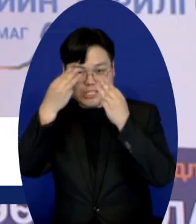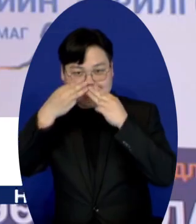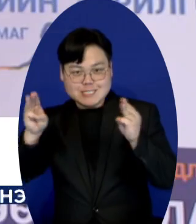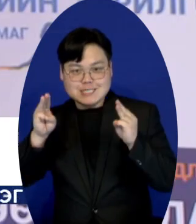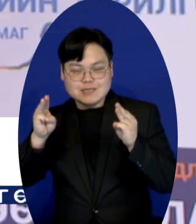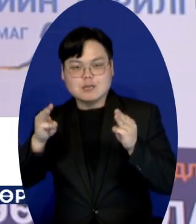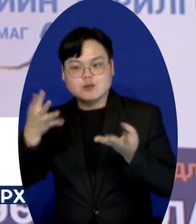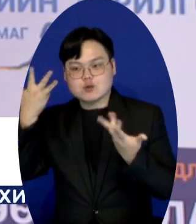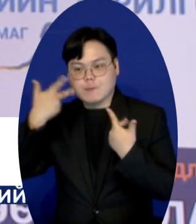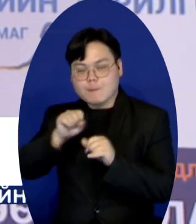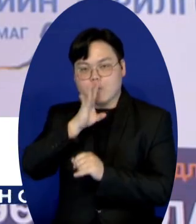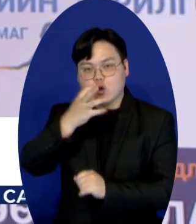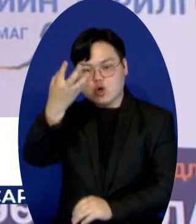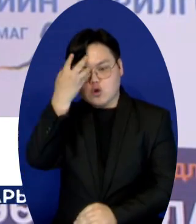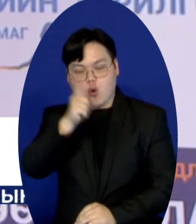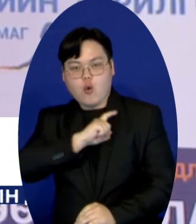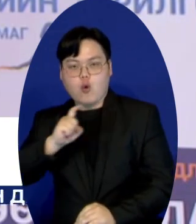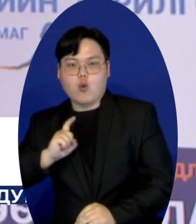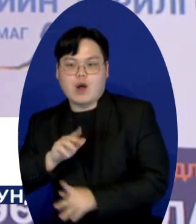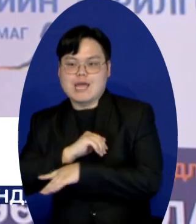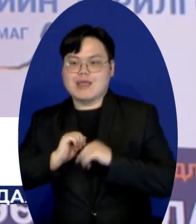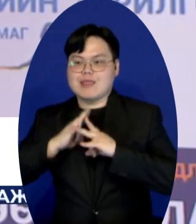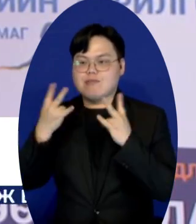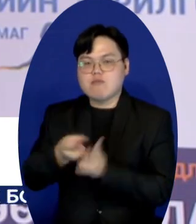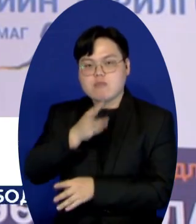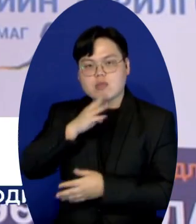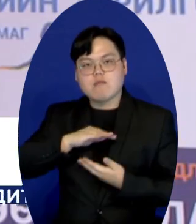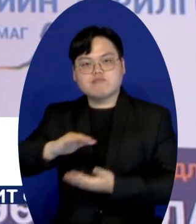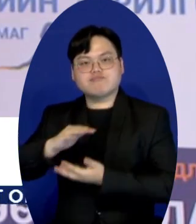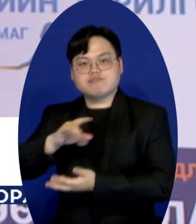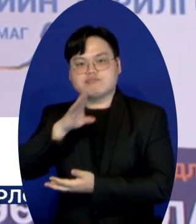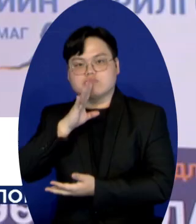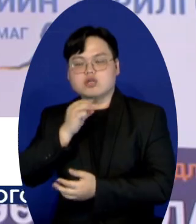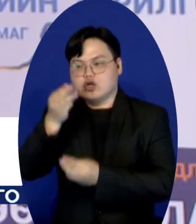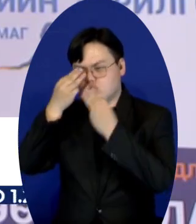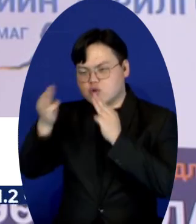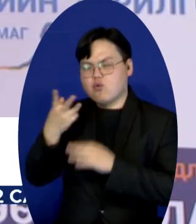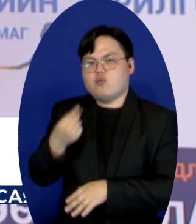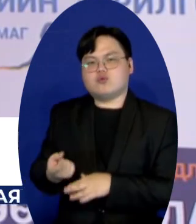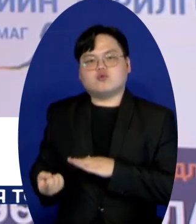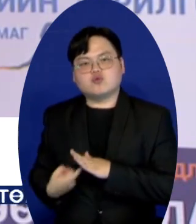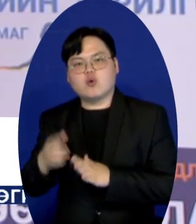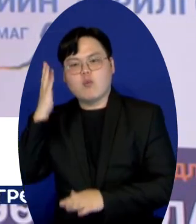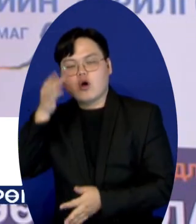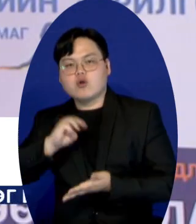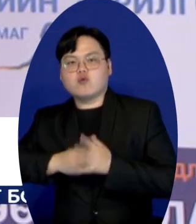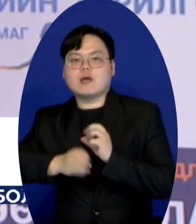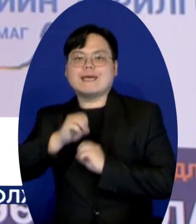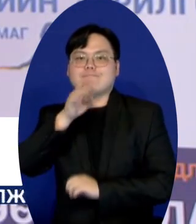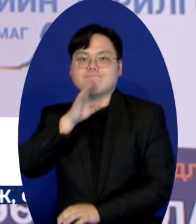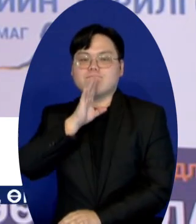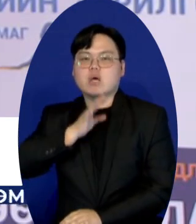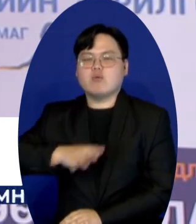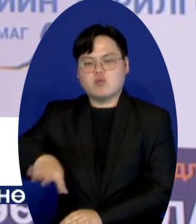төр хувийн хөгжлийн одоо иргэний нийгэмд одоо мэдээлэл өгөх шинжилх ухаанд үндэссэн одоо бодлого төлөвлөлтийг бий болгох ийм арга хэмжээг